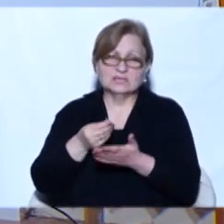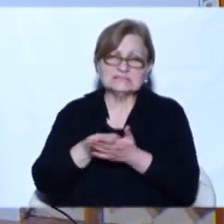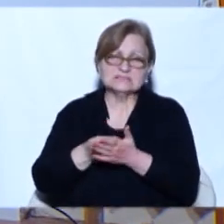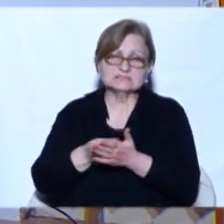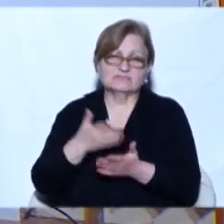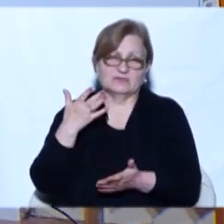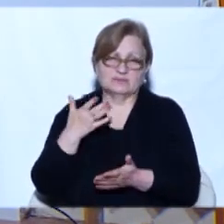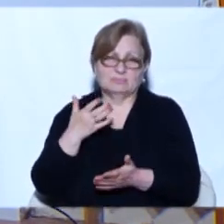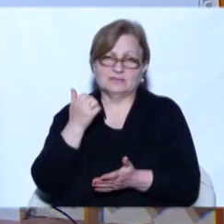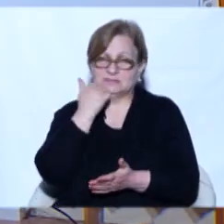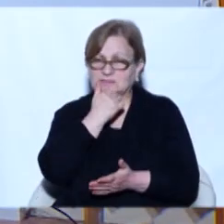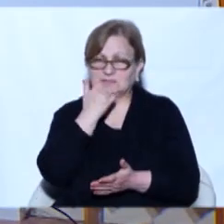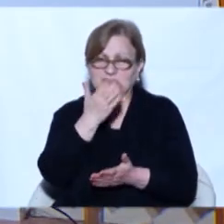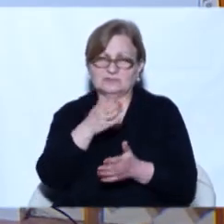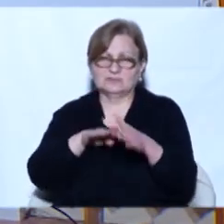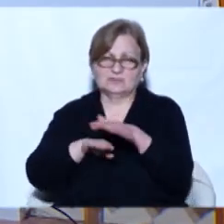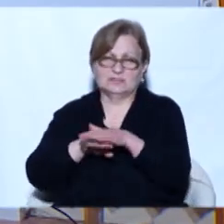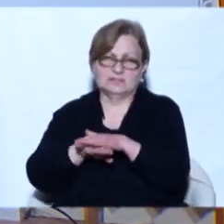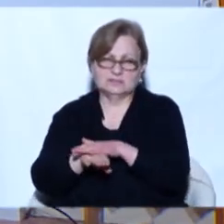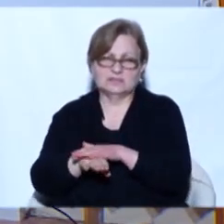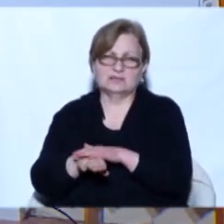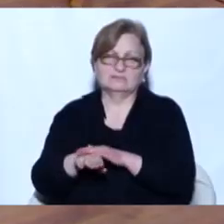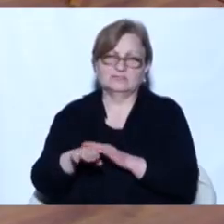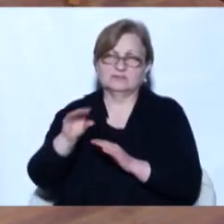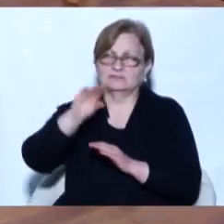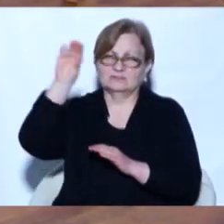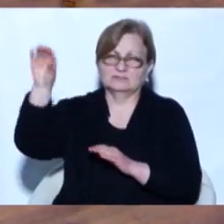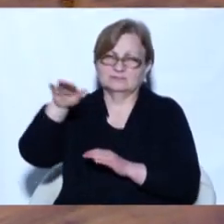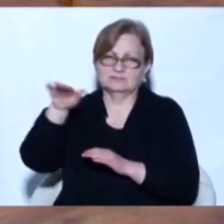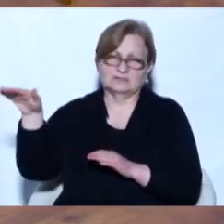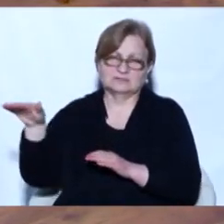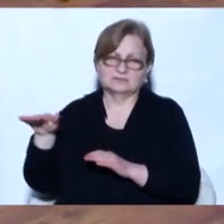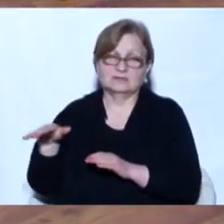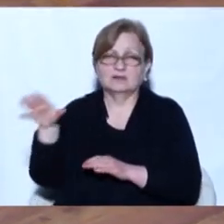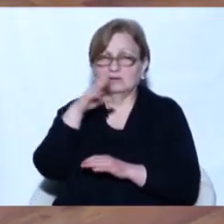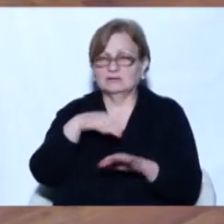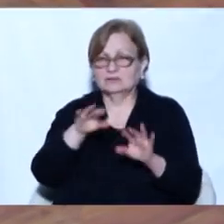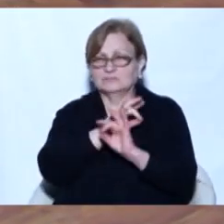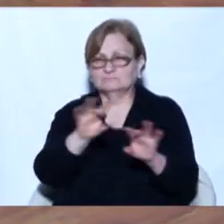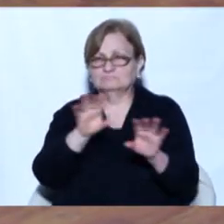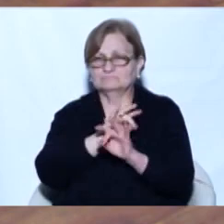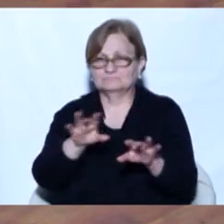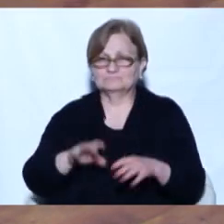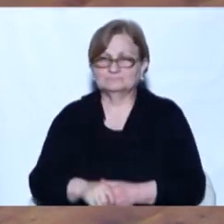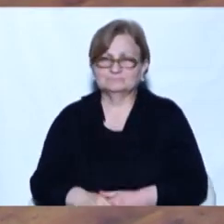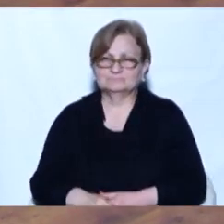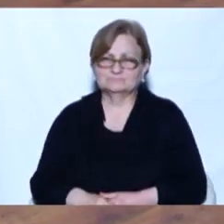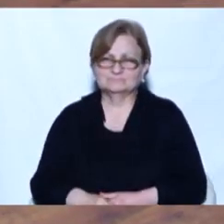ნივთად მინახავენ ერთ-ერთ თაროზე. Და ყველას უამბობენ ხოლმე ჩემს შესახებ.